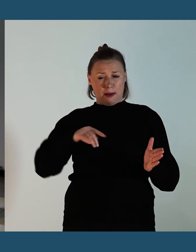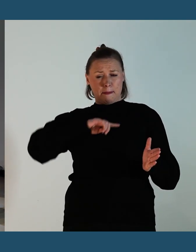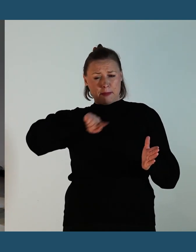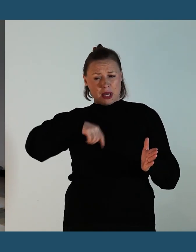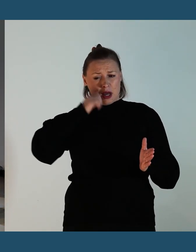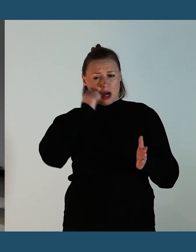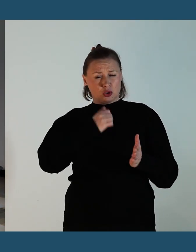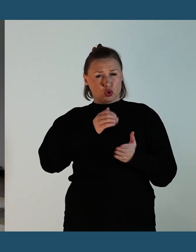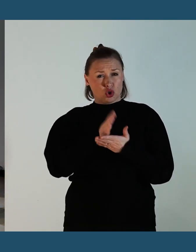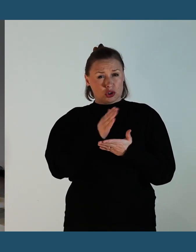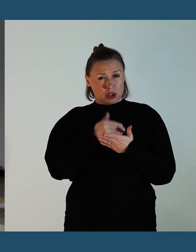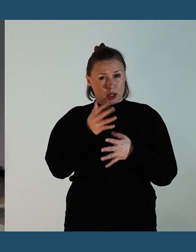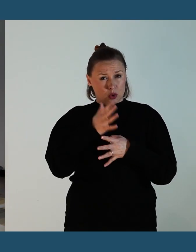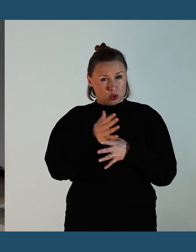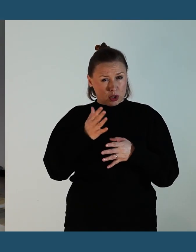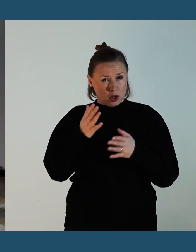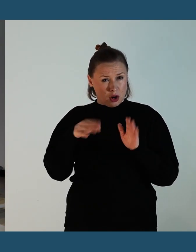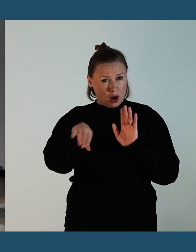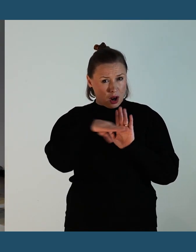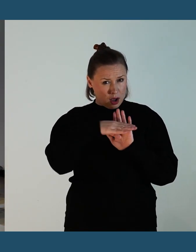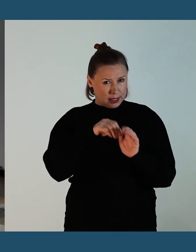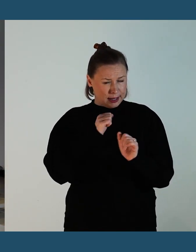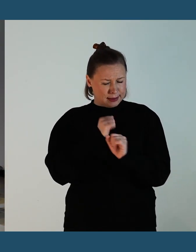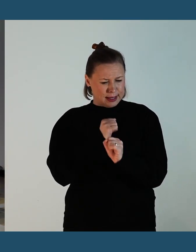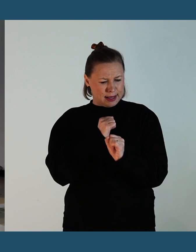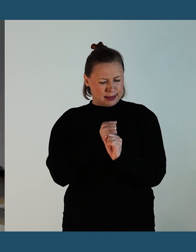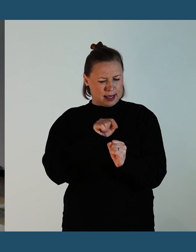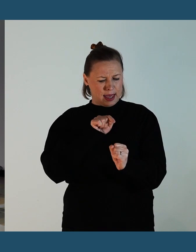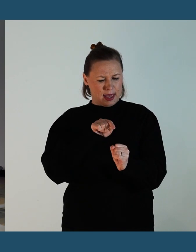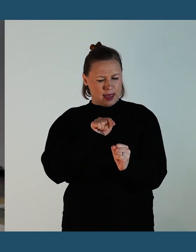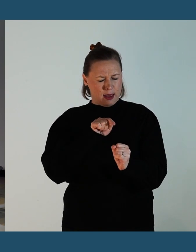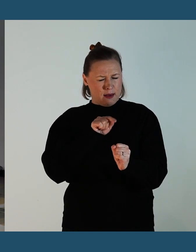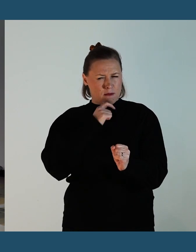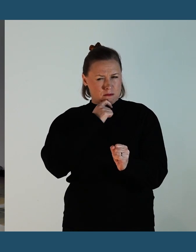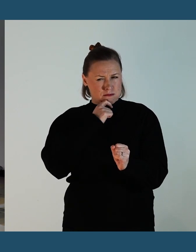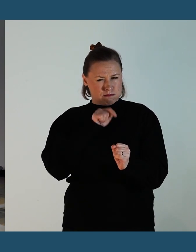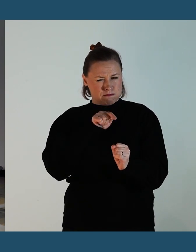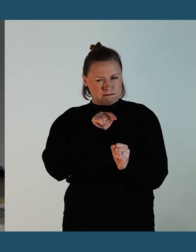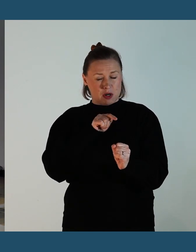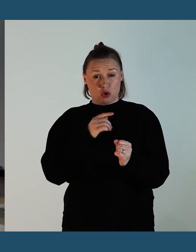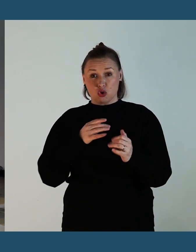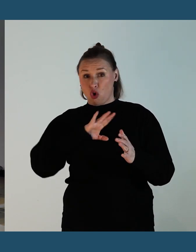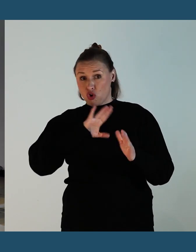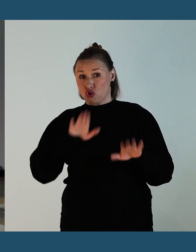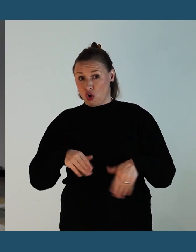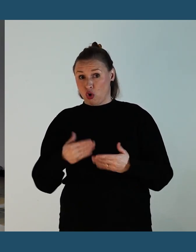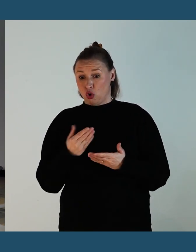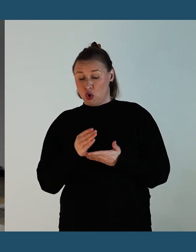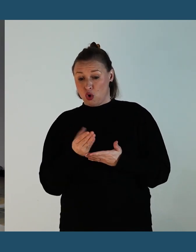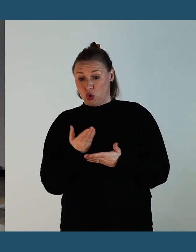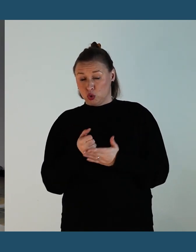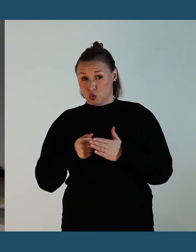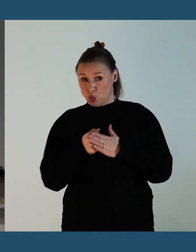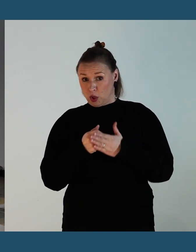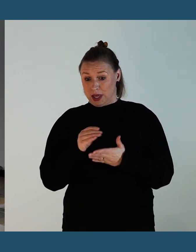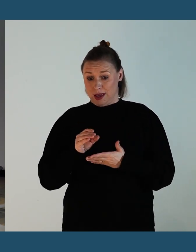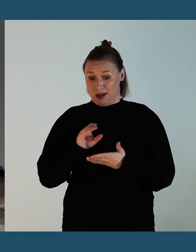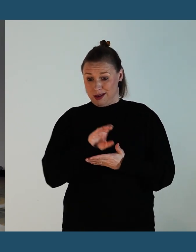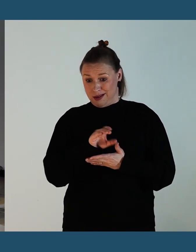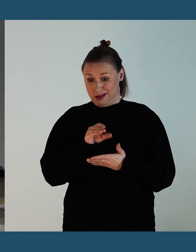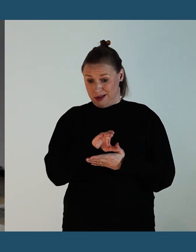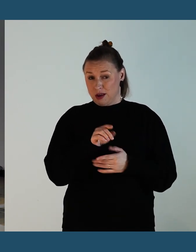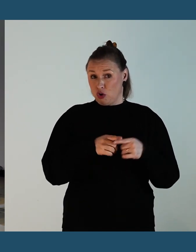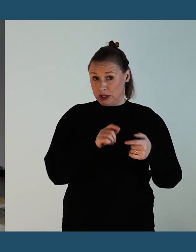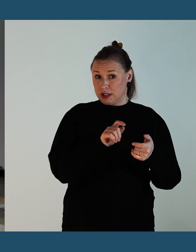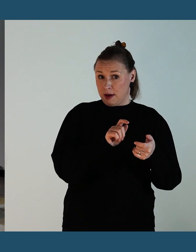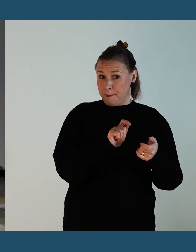asunto-osakeyhtiölakia niin, että nyt, koska sellaisia tukia on, jolla voi tehdä näitä mukautuksia rakentaa, niin me, nyt on, se